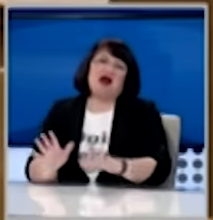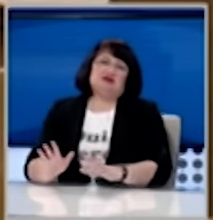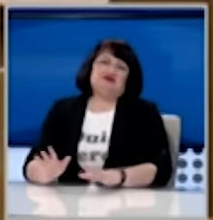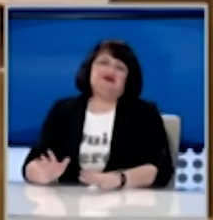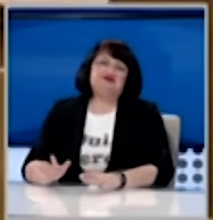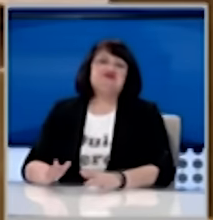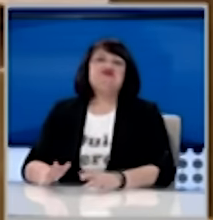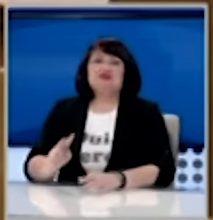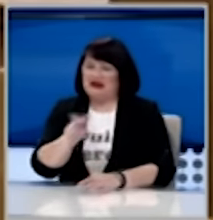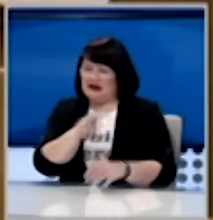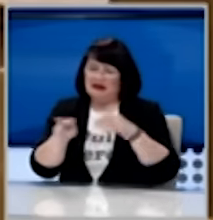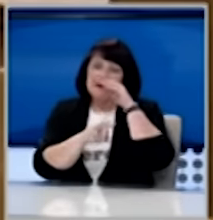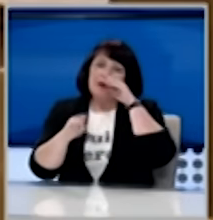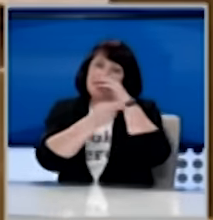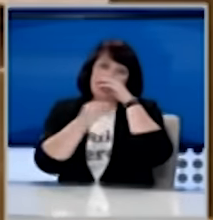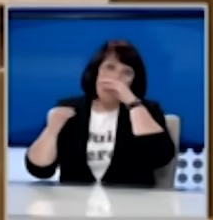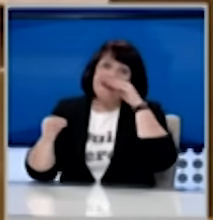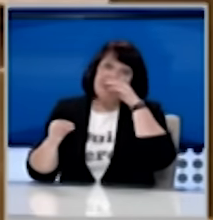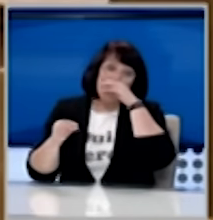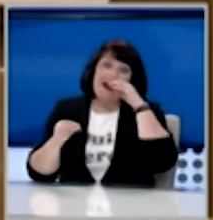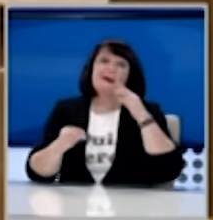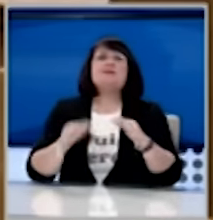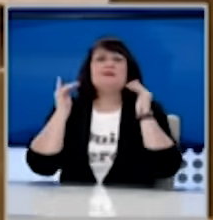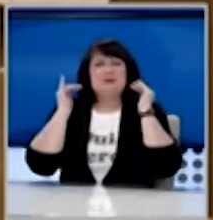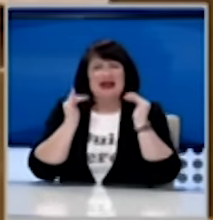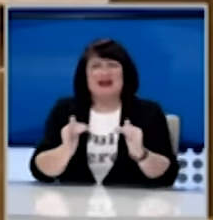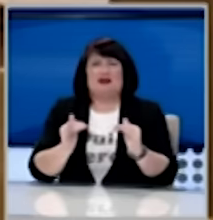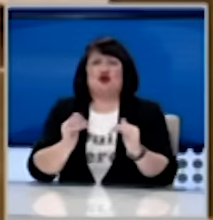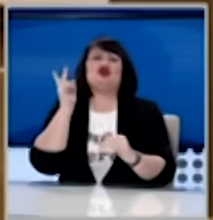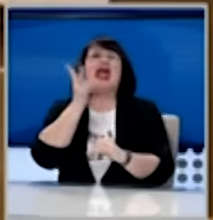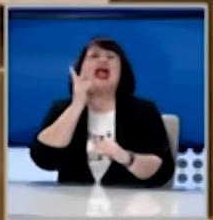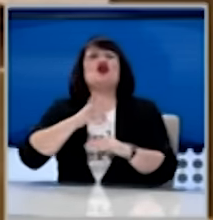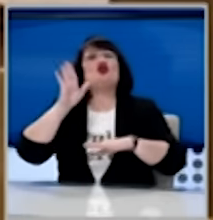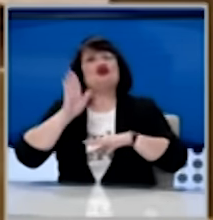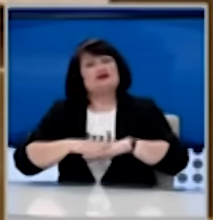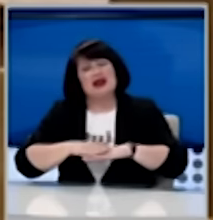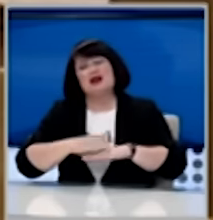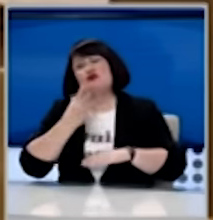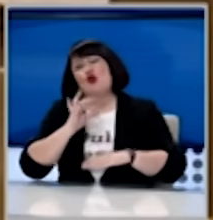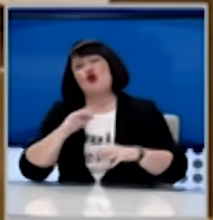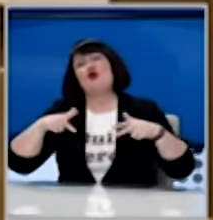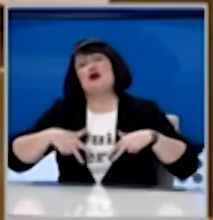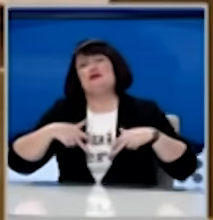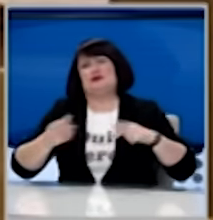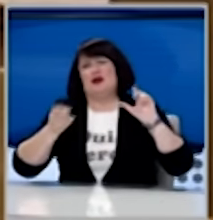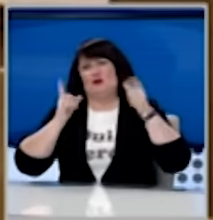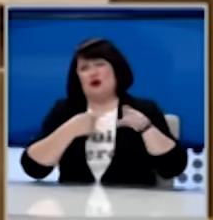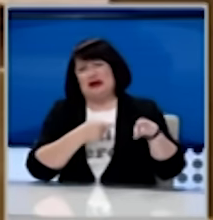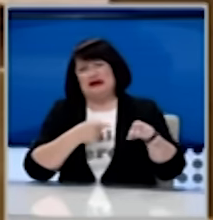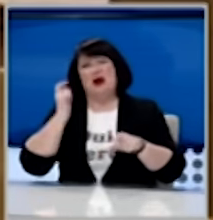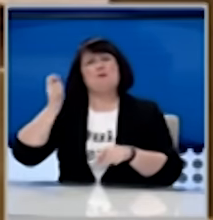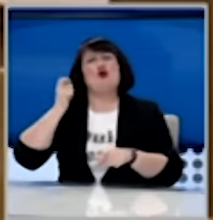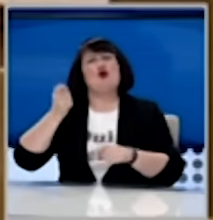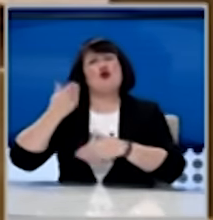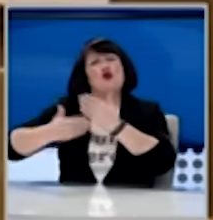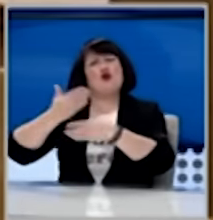άλλα και στις δύο περιπτώσεις είναιο ίδιος είναι ο ένοχος ίδια και η αιτία η διαχρονική πολιτική